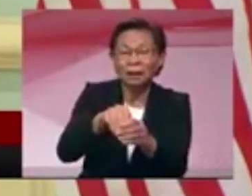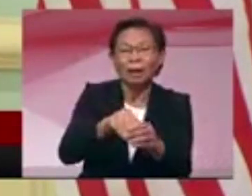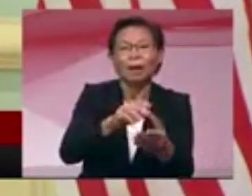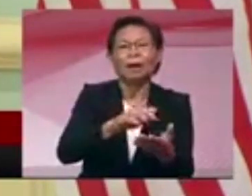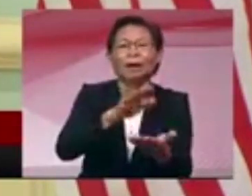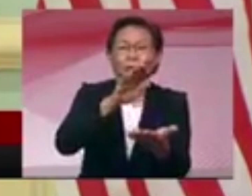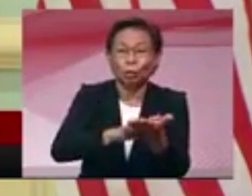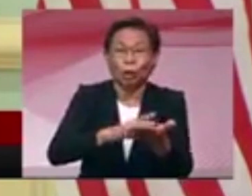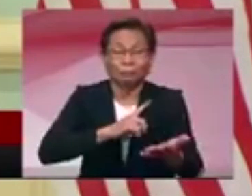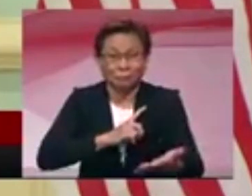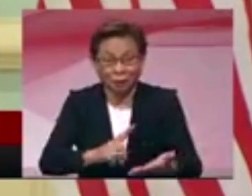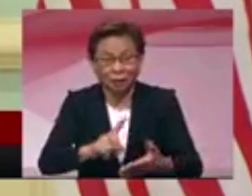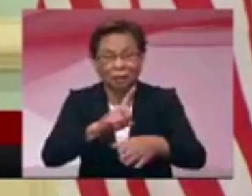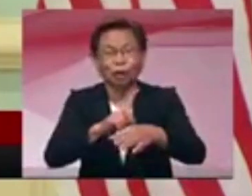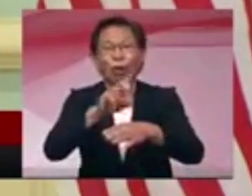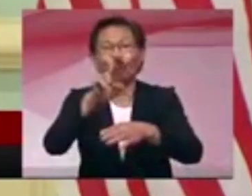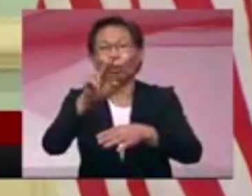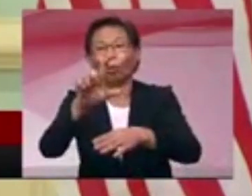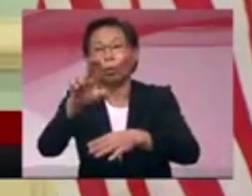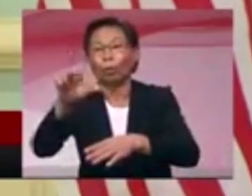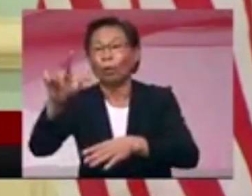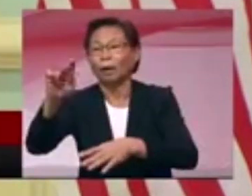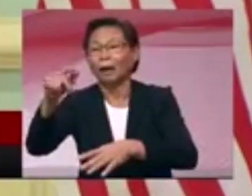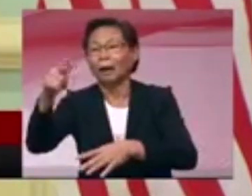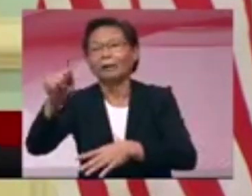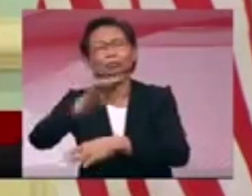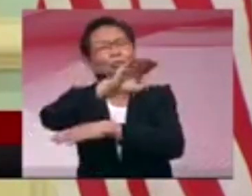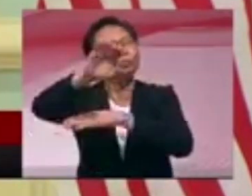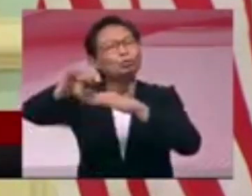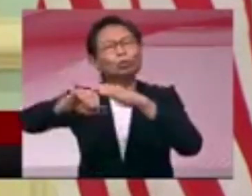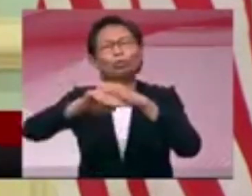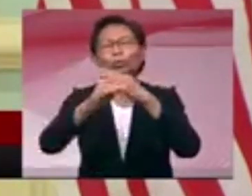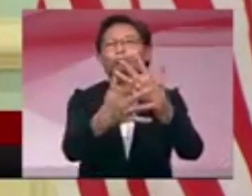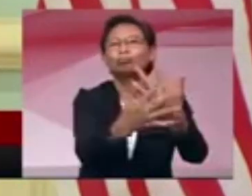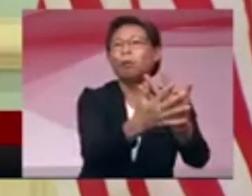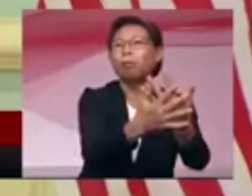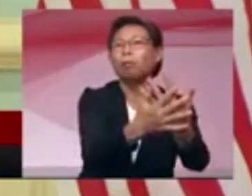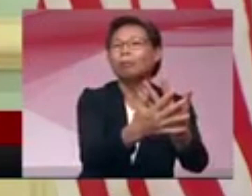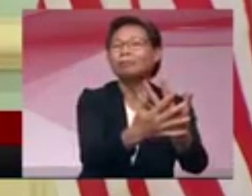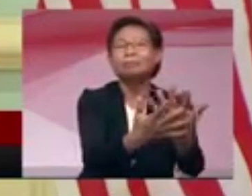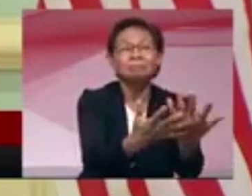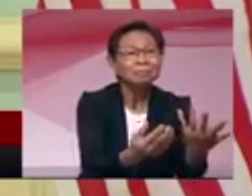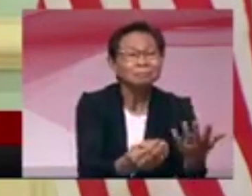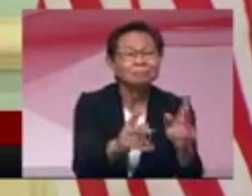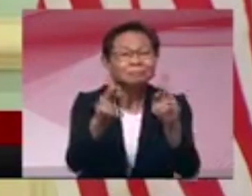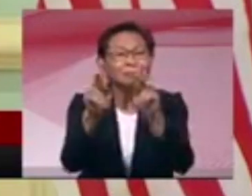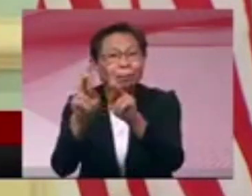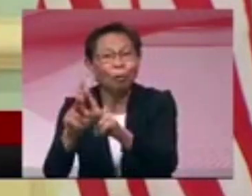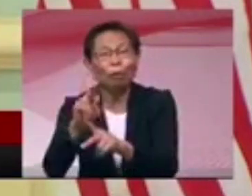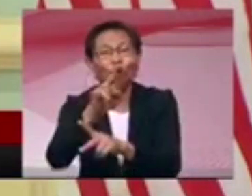madrasah tahfiz di Ulu Langat, semuanya dikurung. Beberapa perkampungan di Ulu